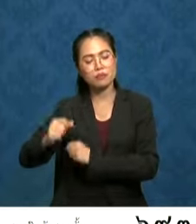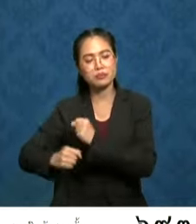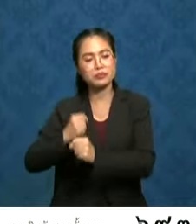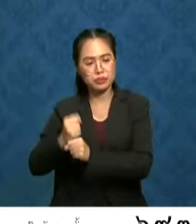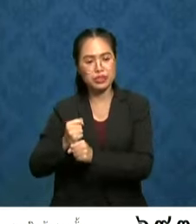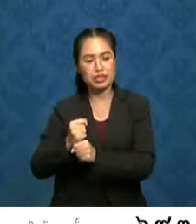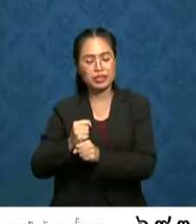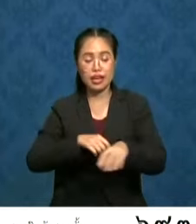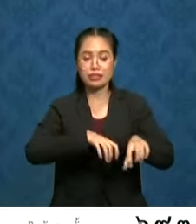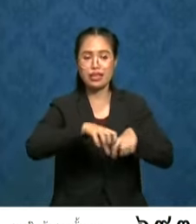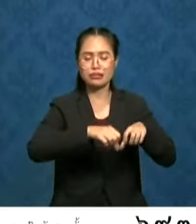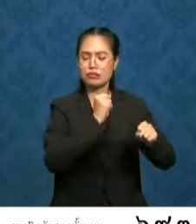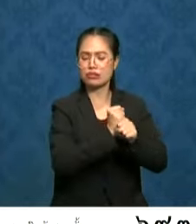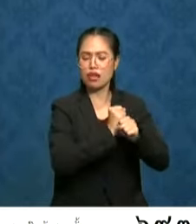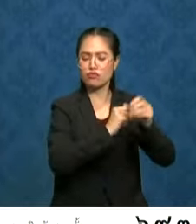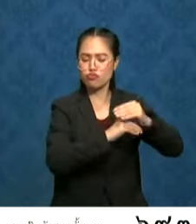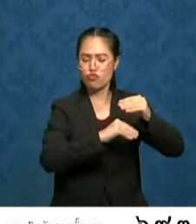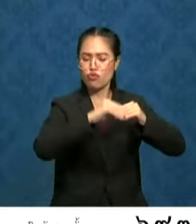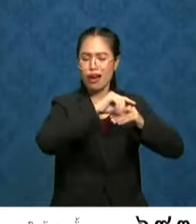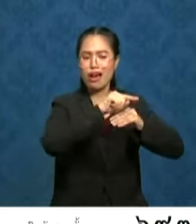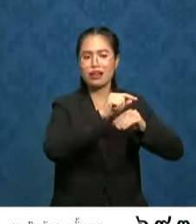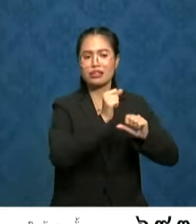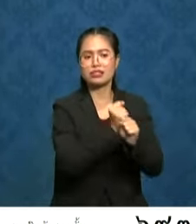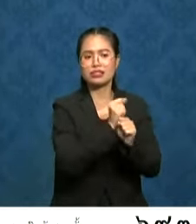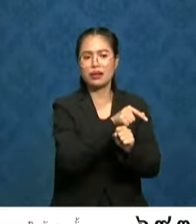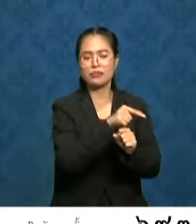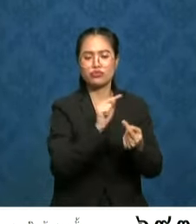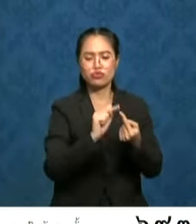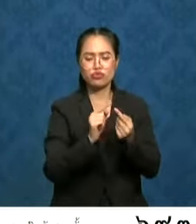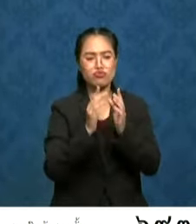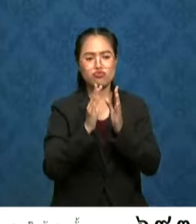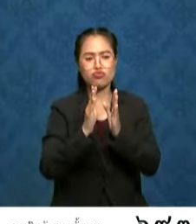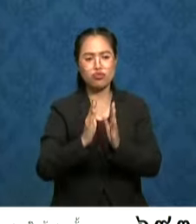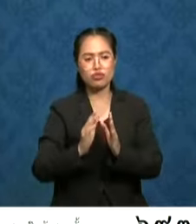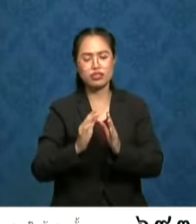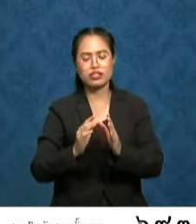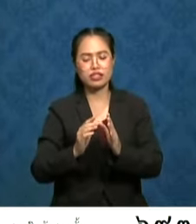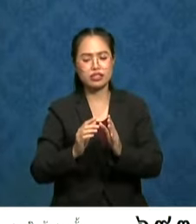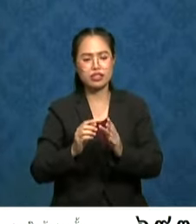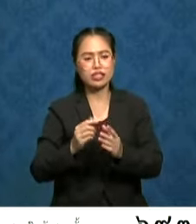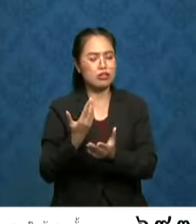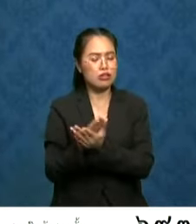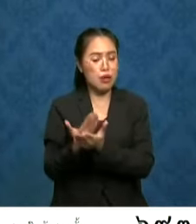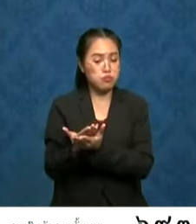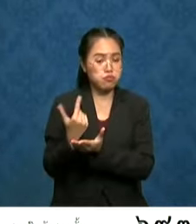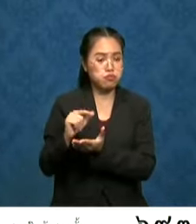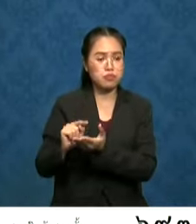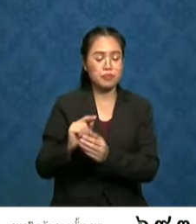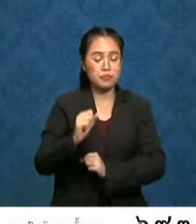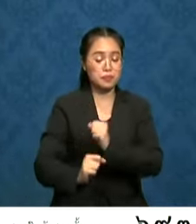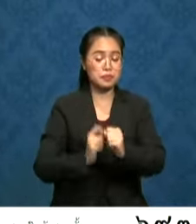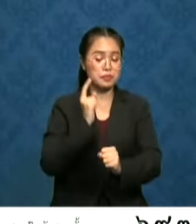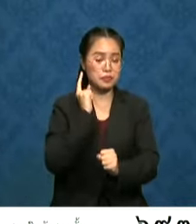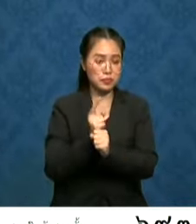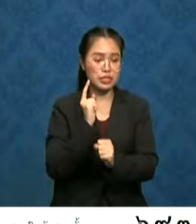โครงการที่ออกจากเอ่อโน้มไปทางคนที่มีรายได้ปานกลางจนถึงรายได้สูงนะคะ 1ปีนะค